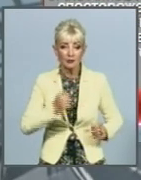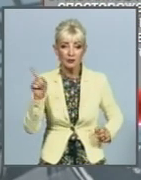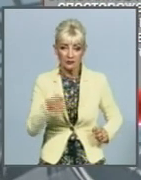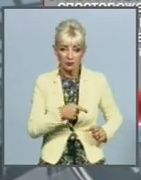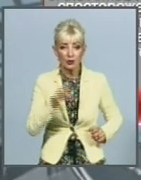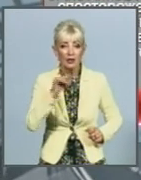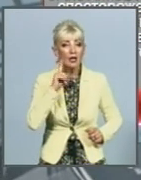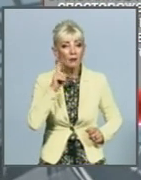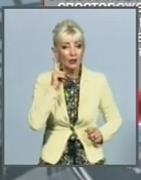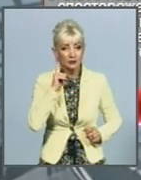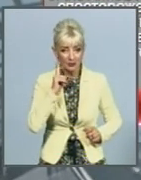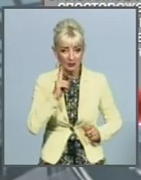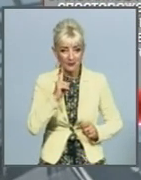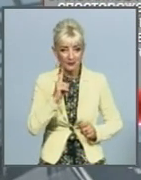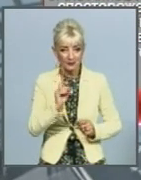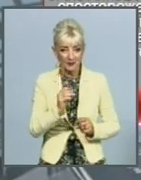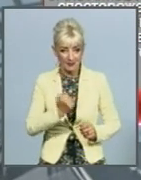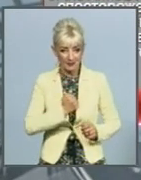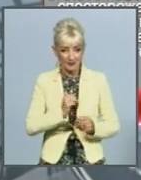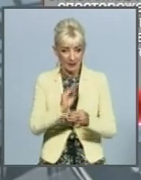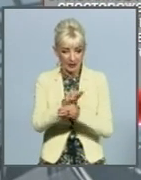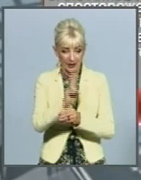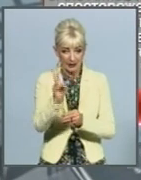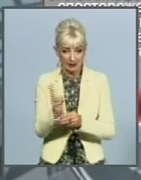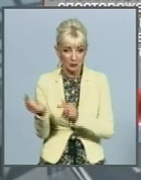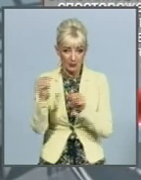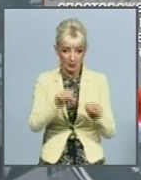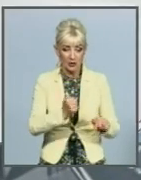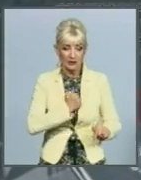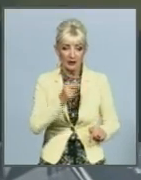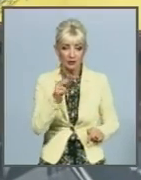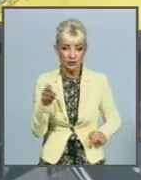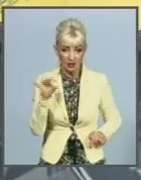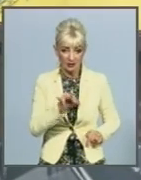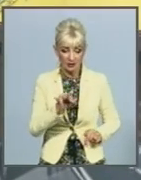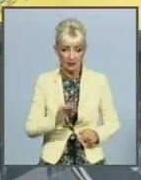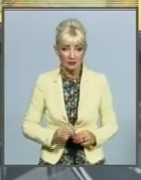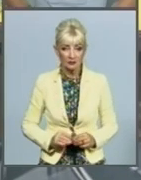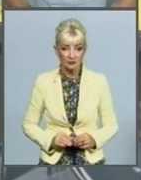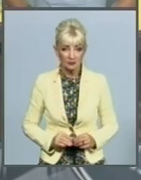та молодого поповнення, яке надійшло на комплектування військових частин.